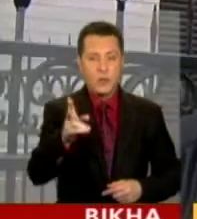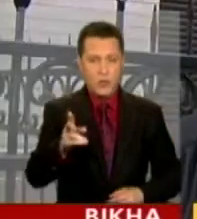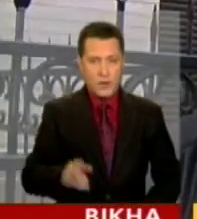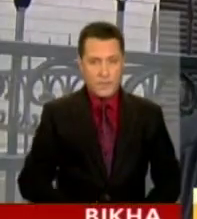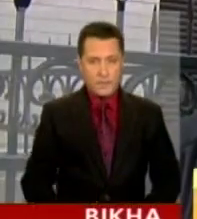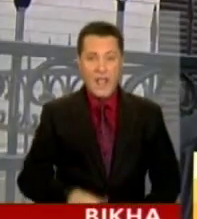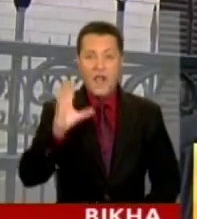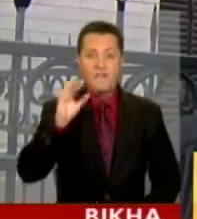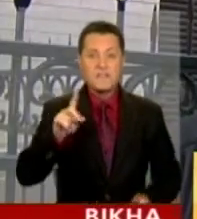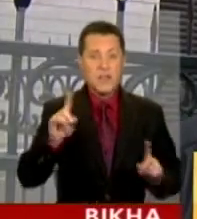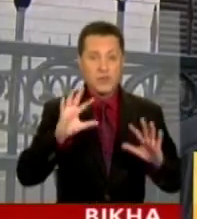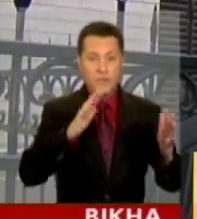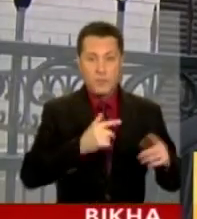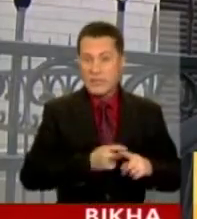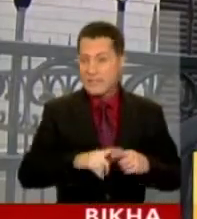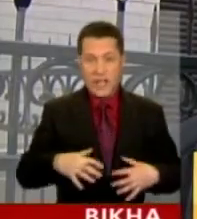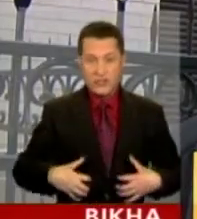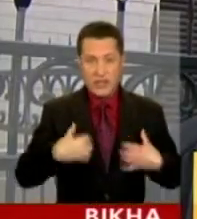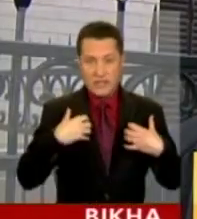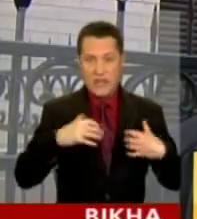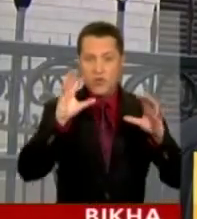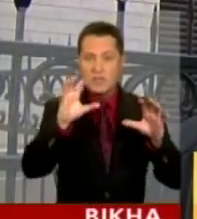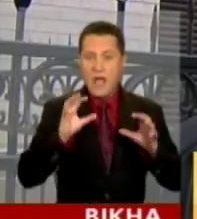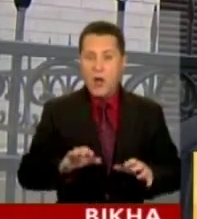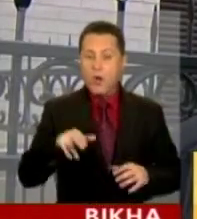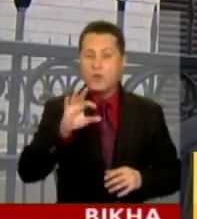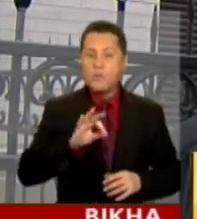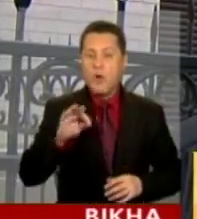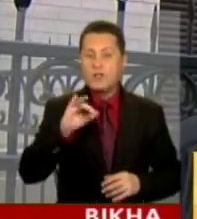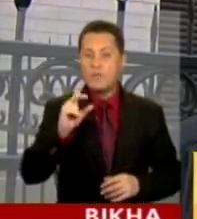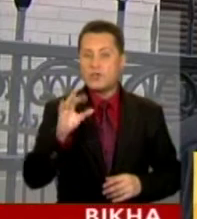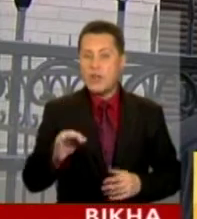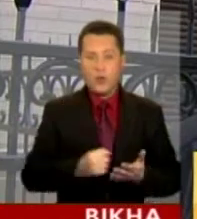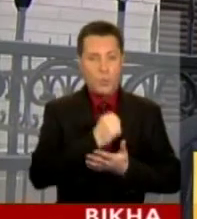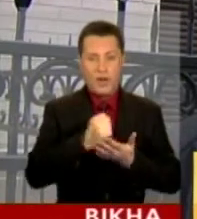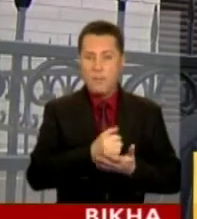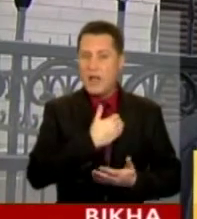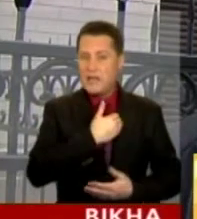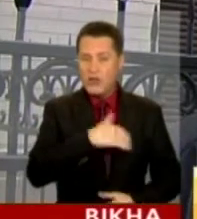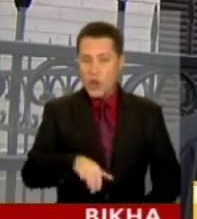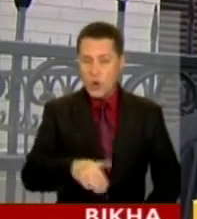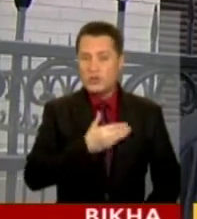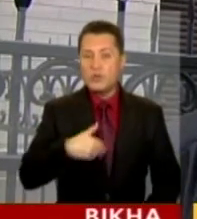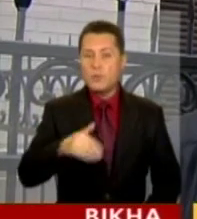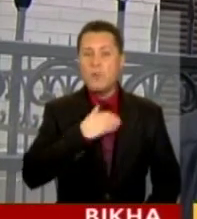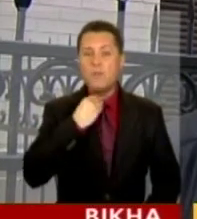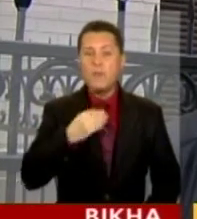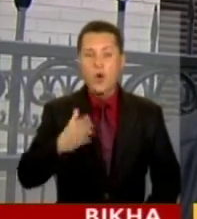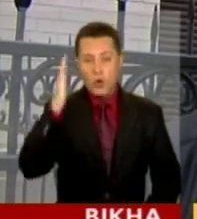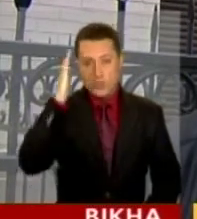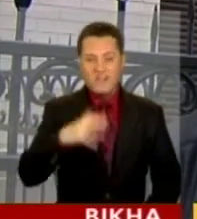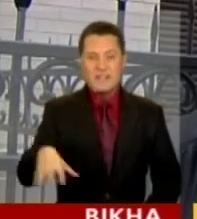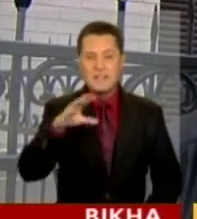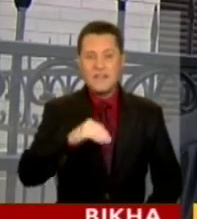От все, що відбувається, це жахливо. Закон по Тимошенко вони приймати не хочуть. Ми проголосували за всі закони,